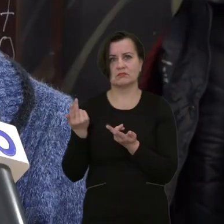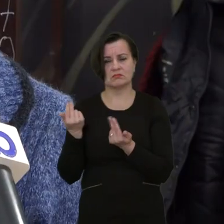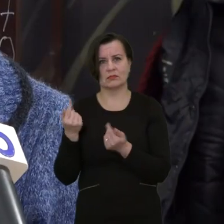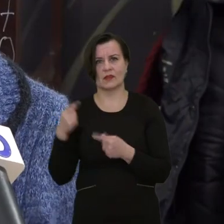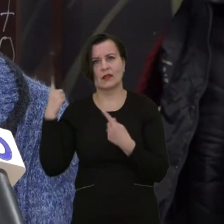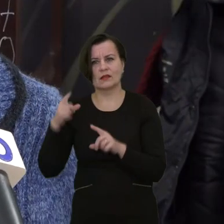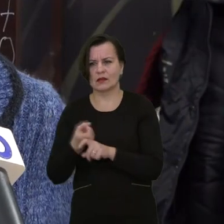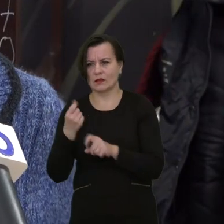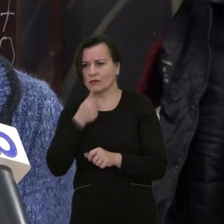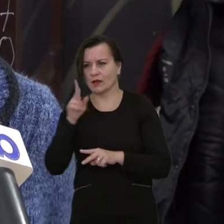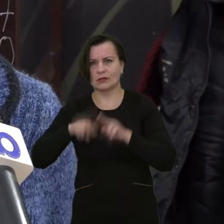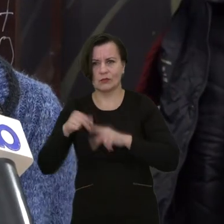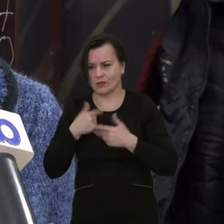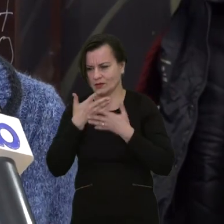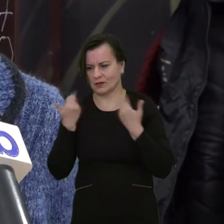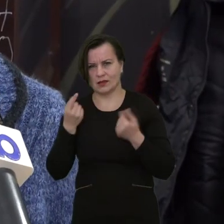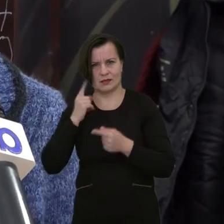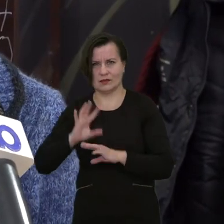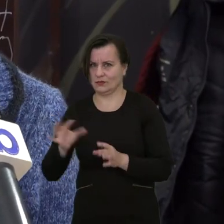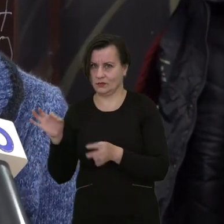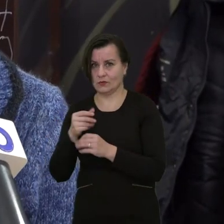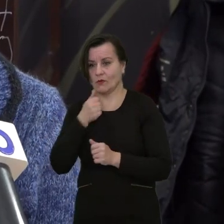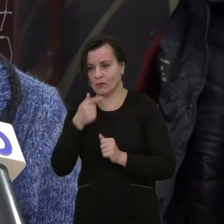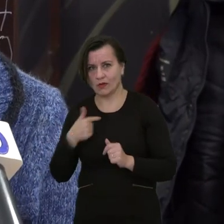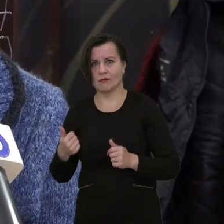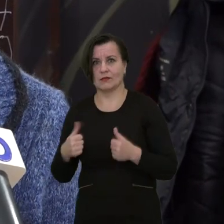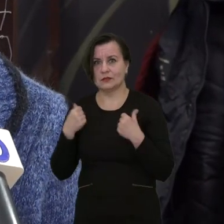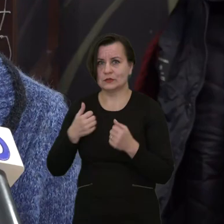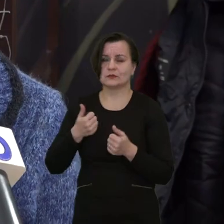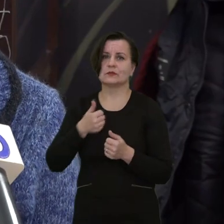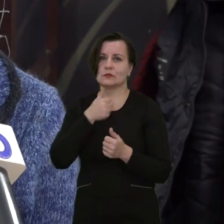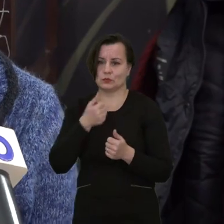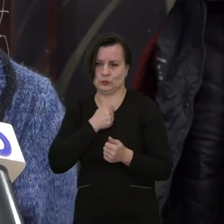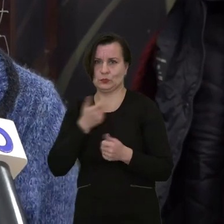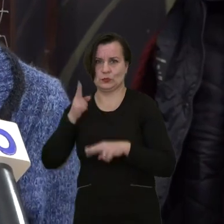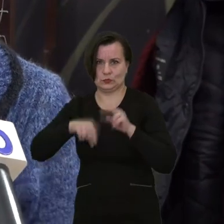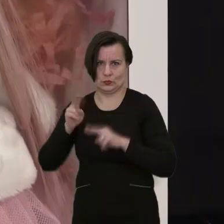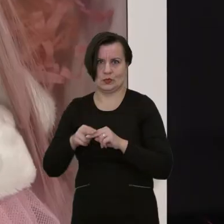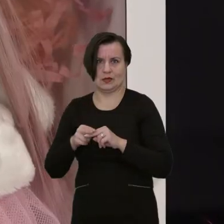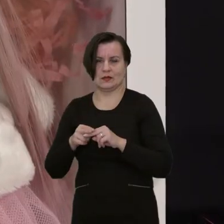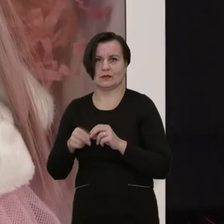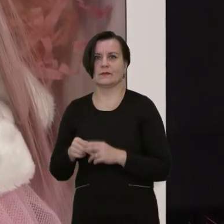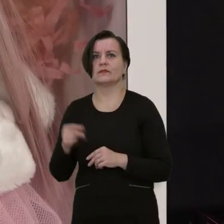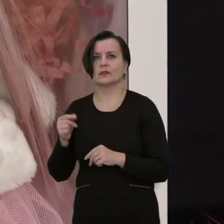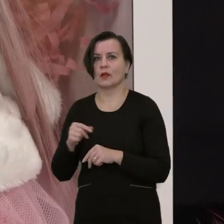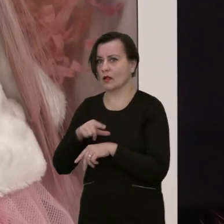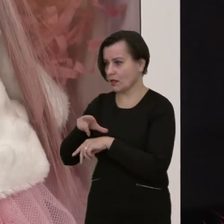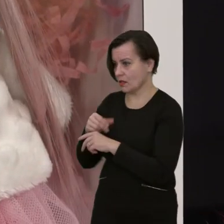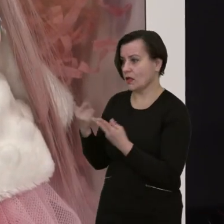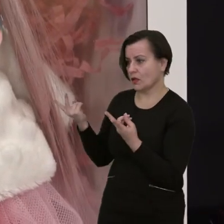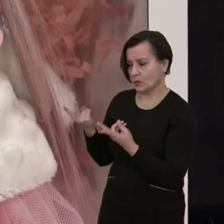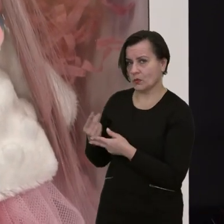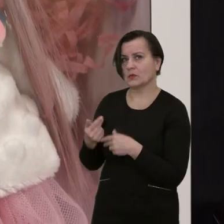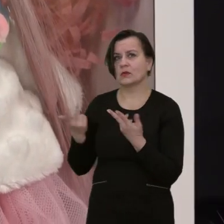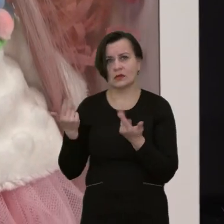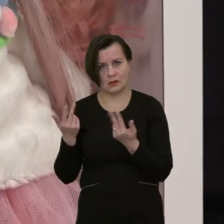nes tiesiog nesinori, neturi nuotaikos, o stengiuos daryti, kai turiu nuotaiką, upo. Ar daug laiko reikia? Nu, šiek